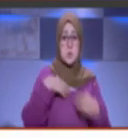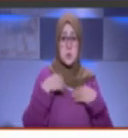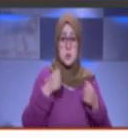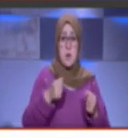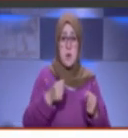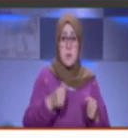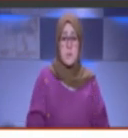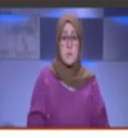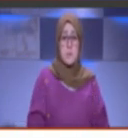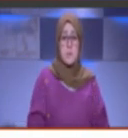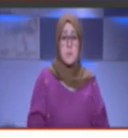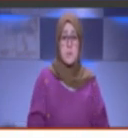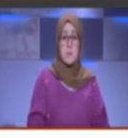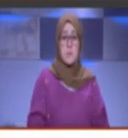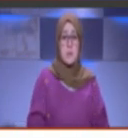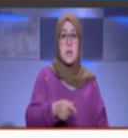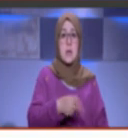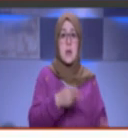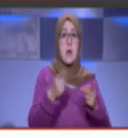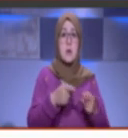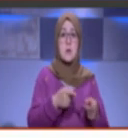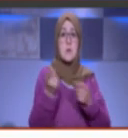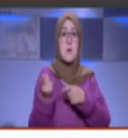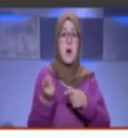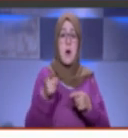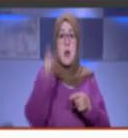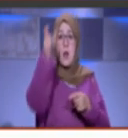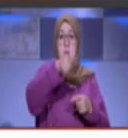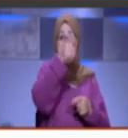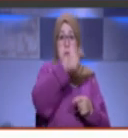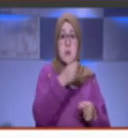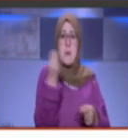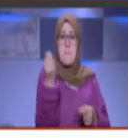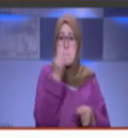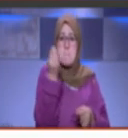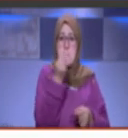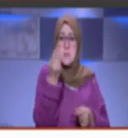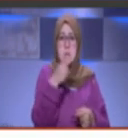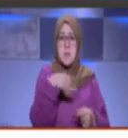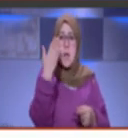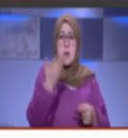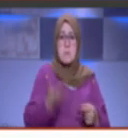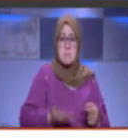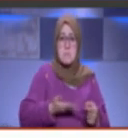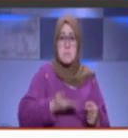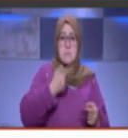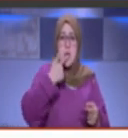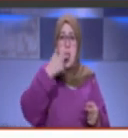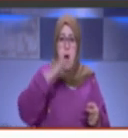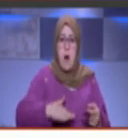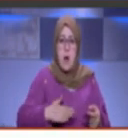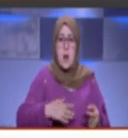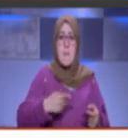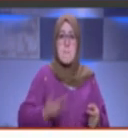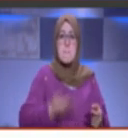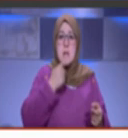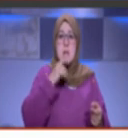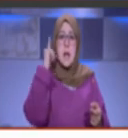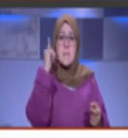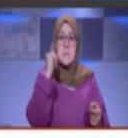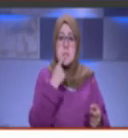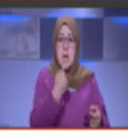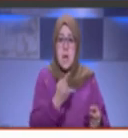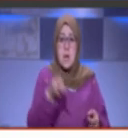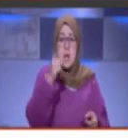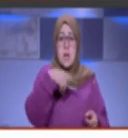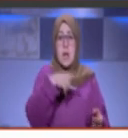هالة زايد إلى نقل الحالات البسيطة إكلينيكيا والتي تبلغ من العمر أقل من 50 عاما إلى عدد من